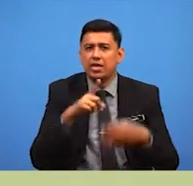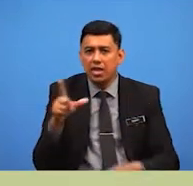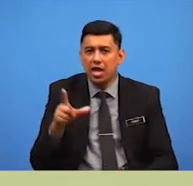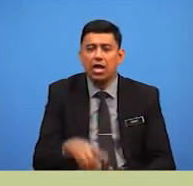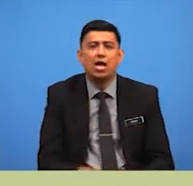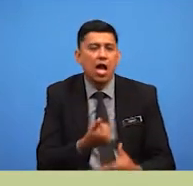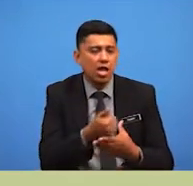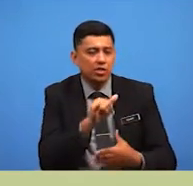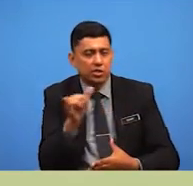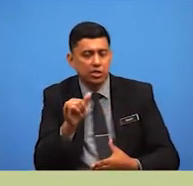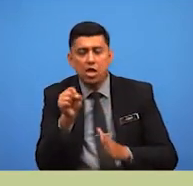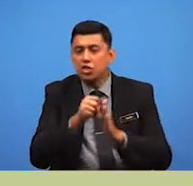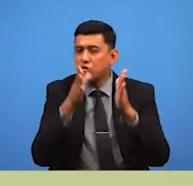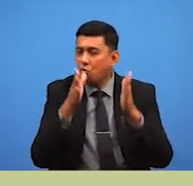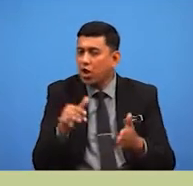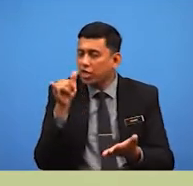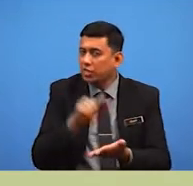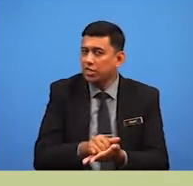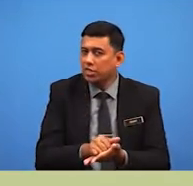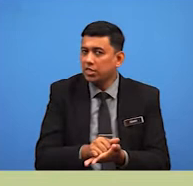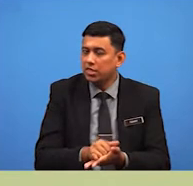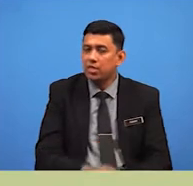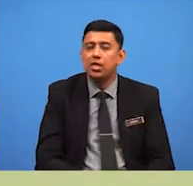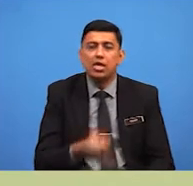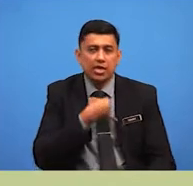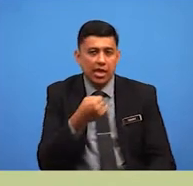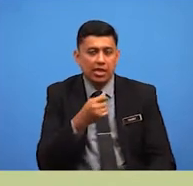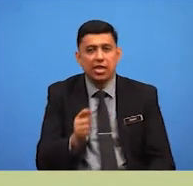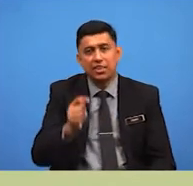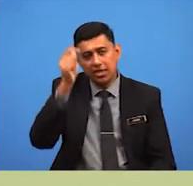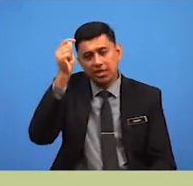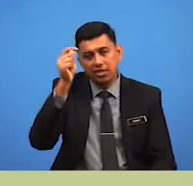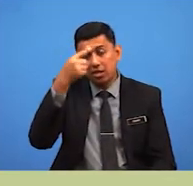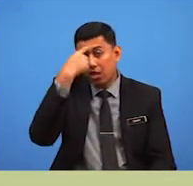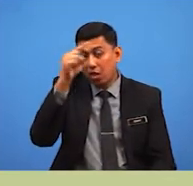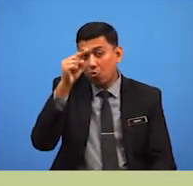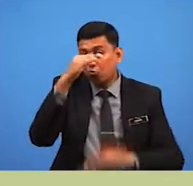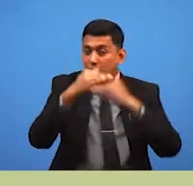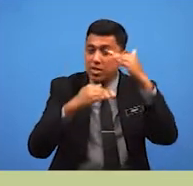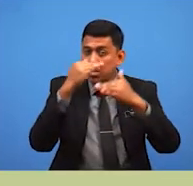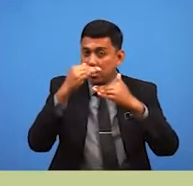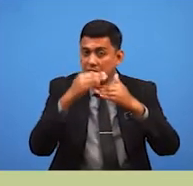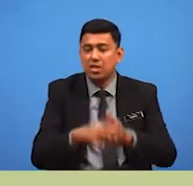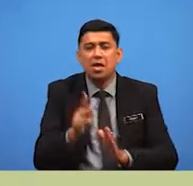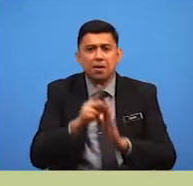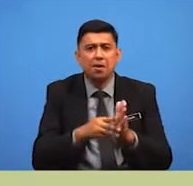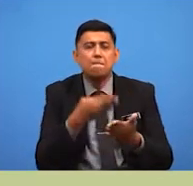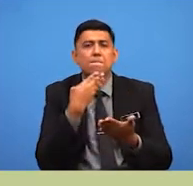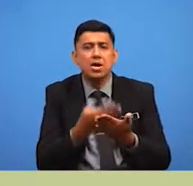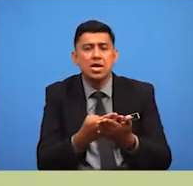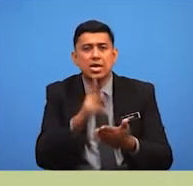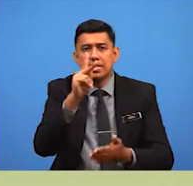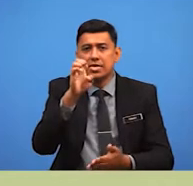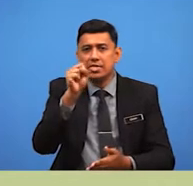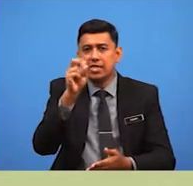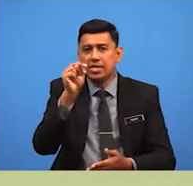antaranya, seseorang itu mesti berkeinginan tinggi untuk meningkatkan keberkesanan